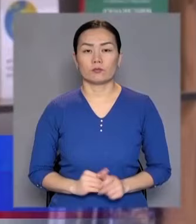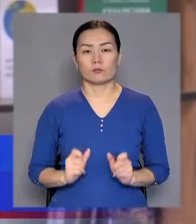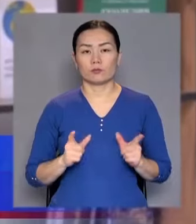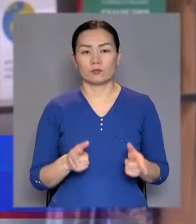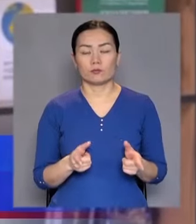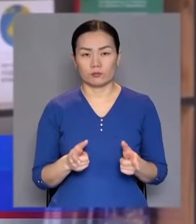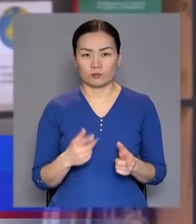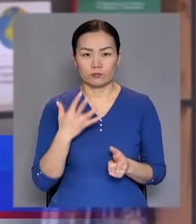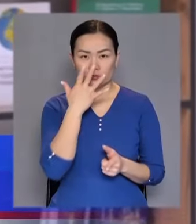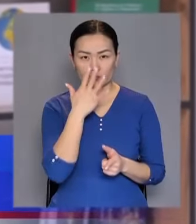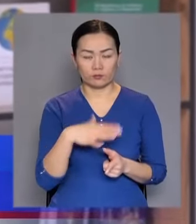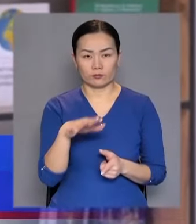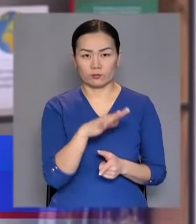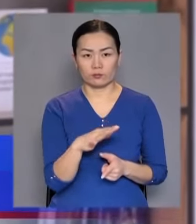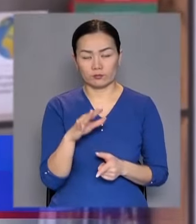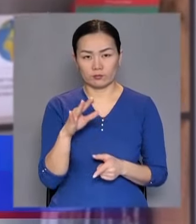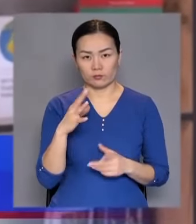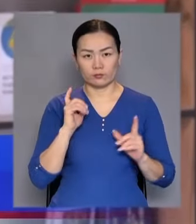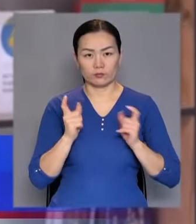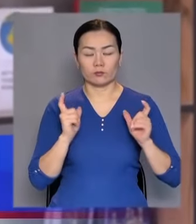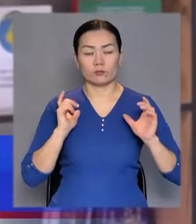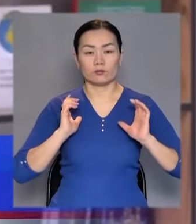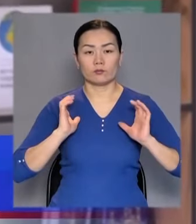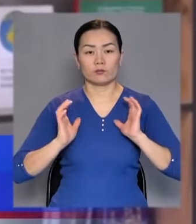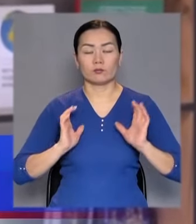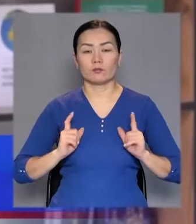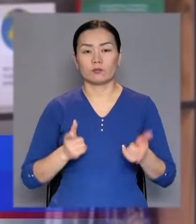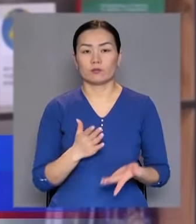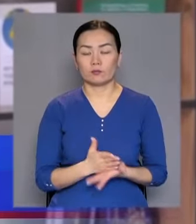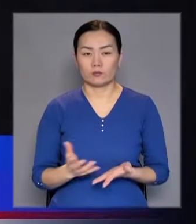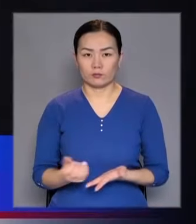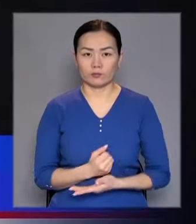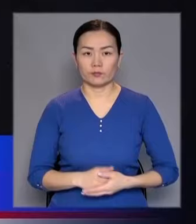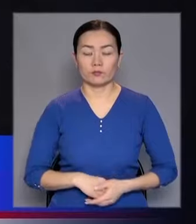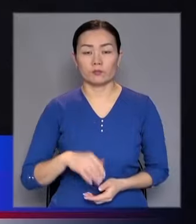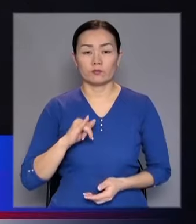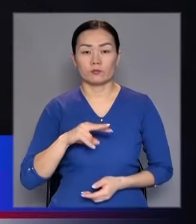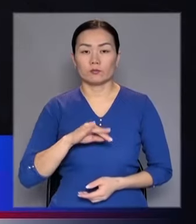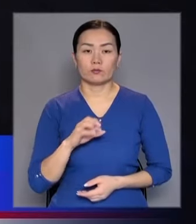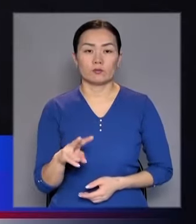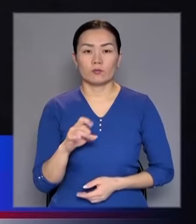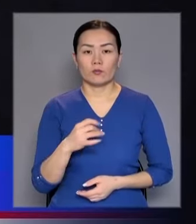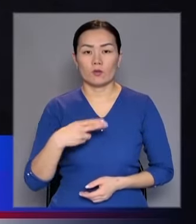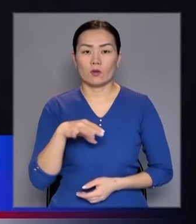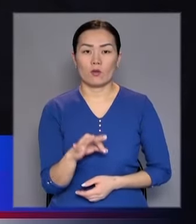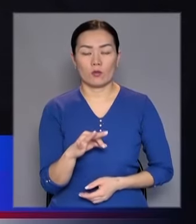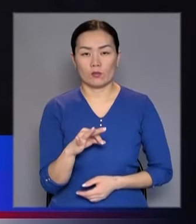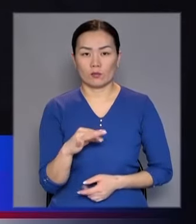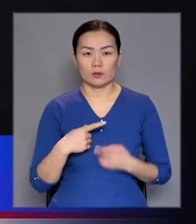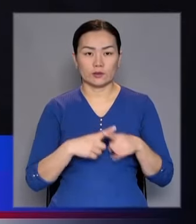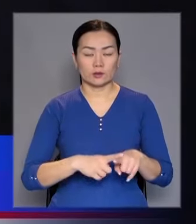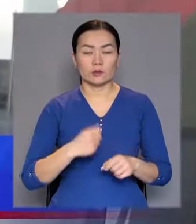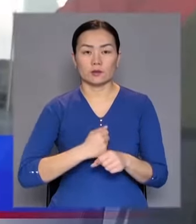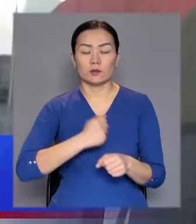мен ешқандай проблемасыз өтіп, сөйтіп шешім қабылдадым. Ұлжан Мұхамбет қызы Колорадо Таукен мектебі инженерлік